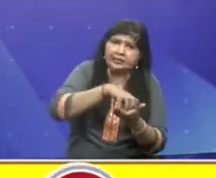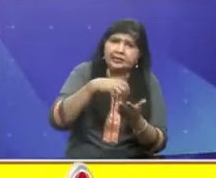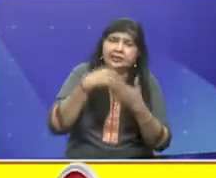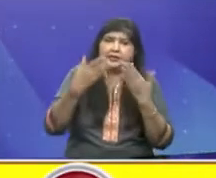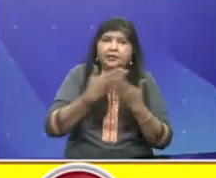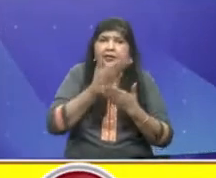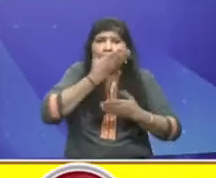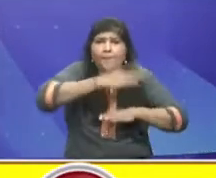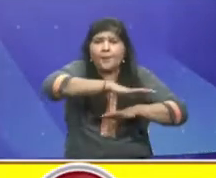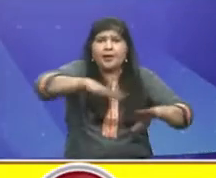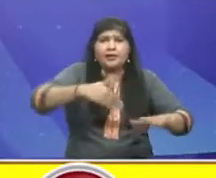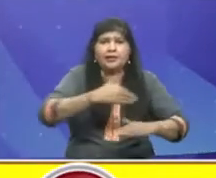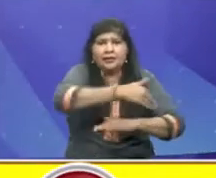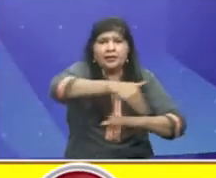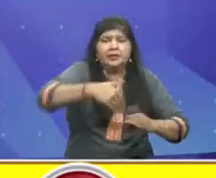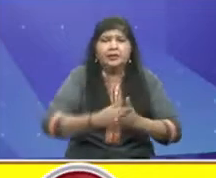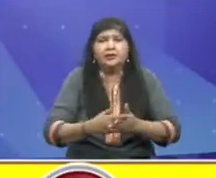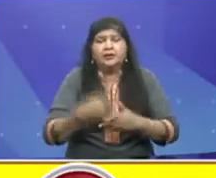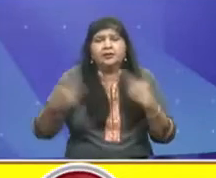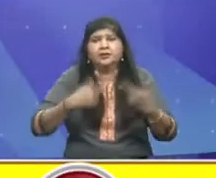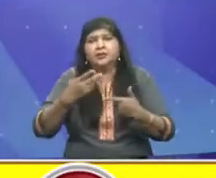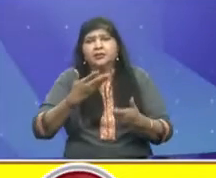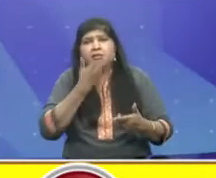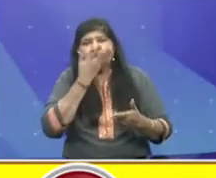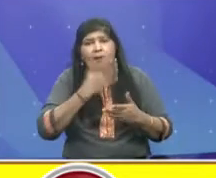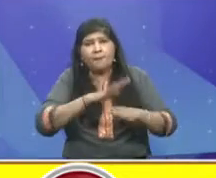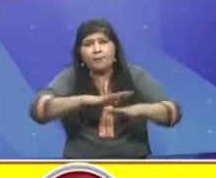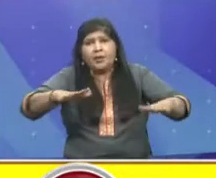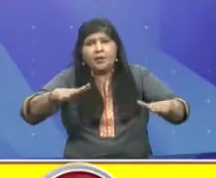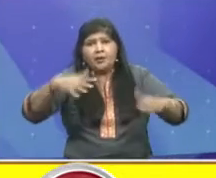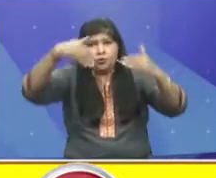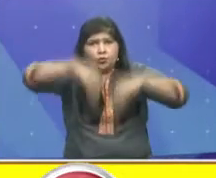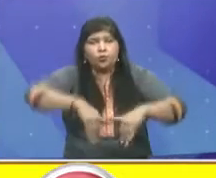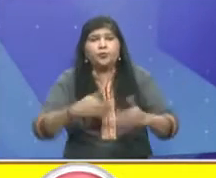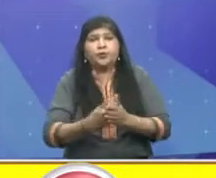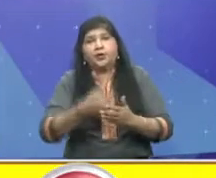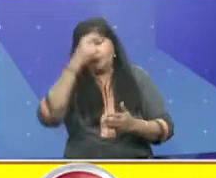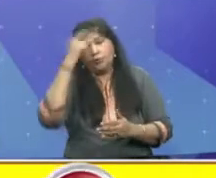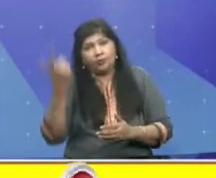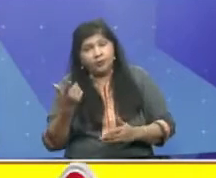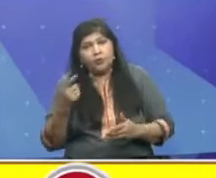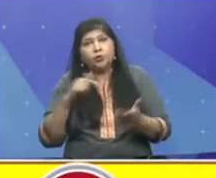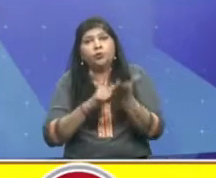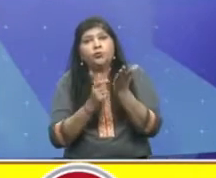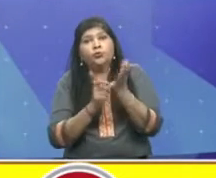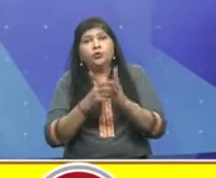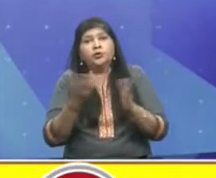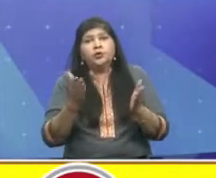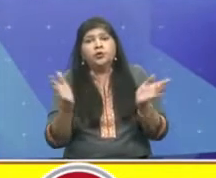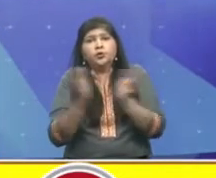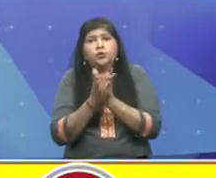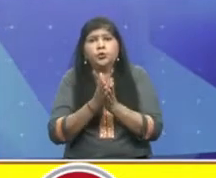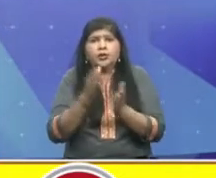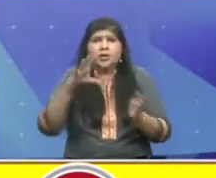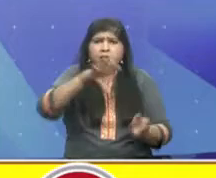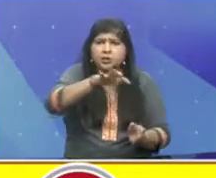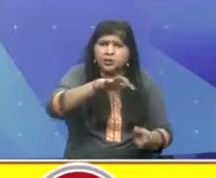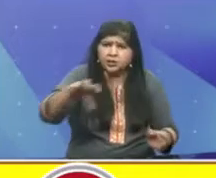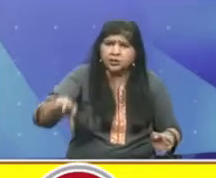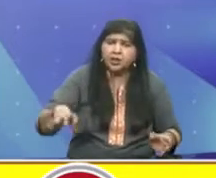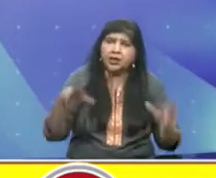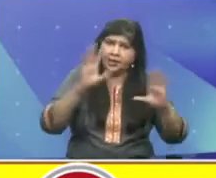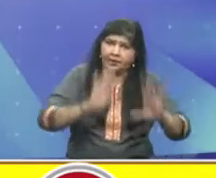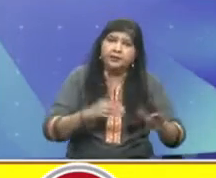तटीय इलाकों में कई बार जमीन के डूबने का खतरा रहता है। तूतुकुड़ी में भी कई छोटे आइलैंड और टापू ऐसे